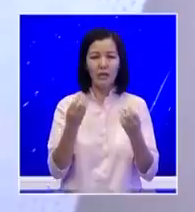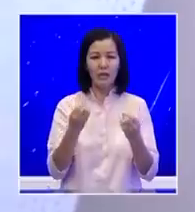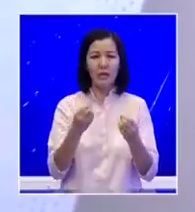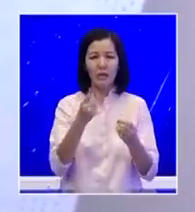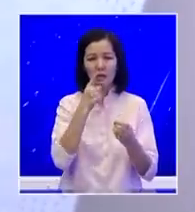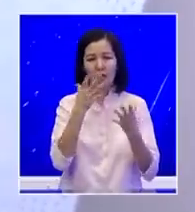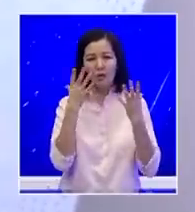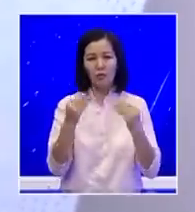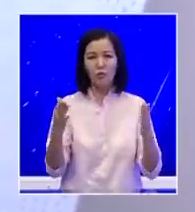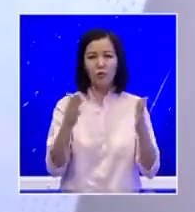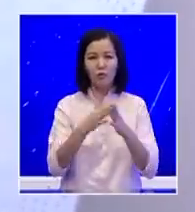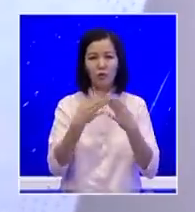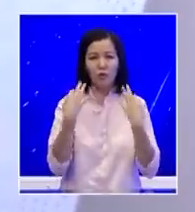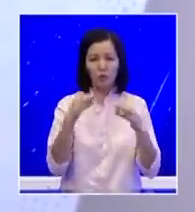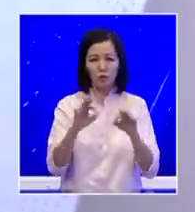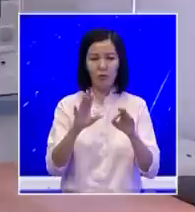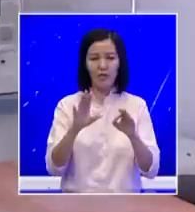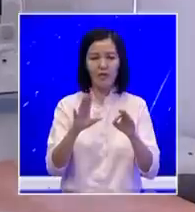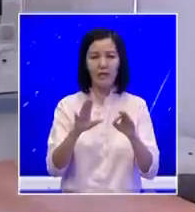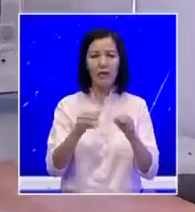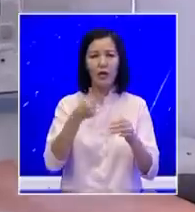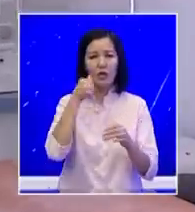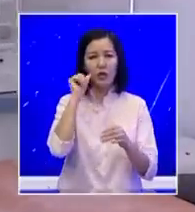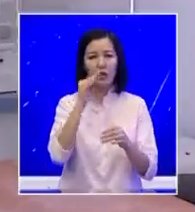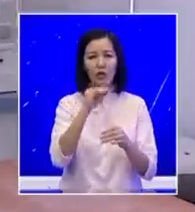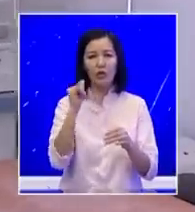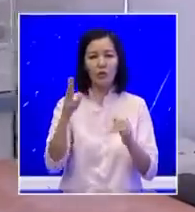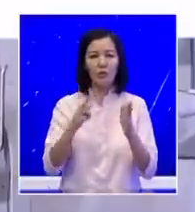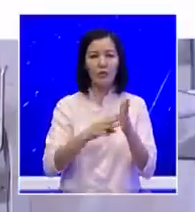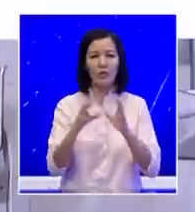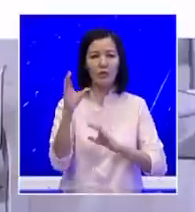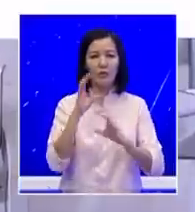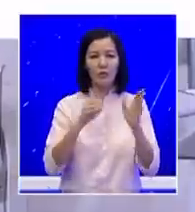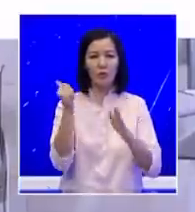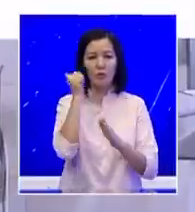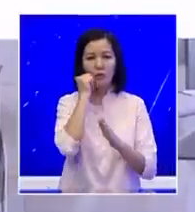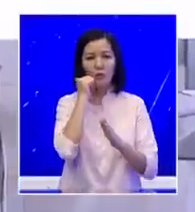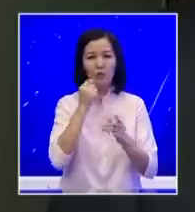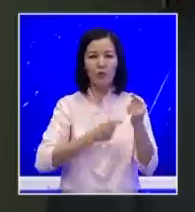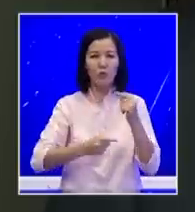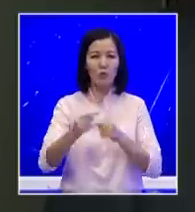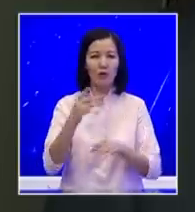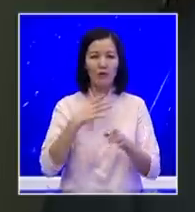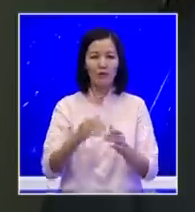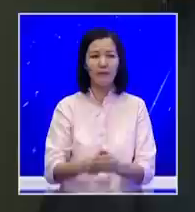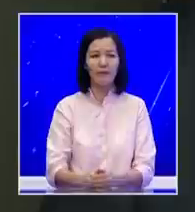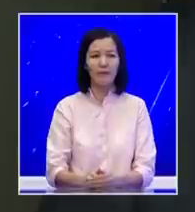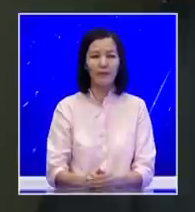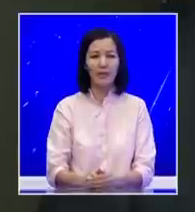жақын күндері үйлеріне жіберіледі. Ал күні кеше ғана 8 студент Мәскеуден оралды. Қазір барлығы